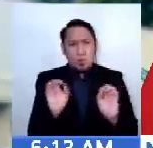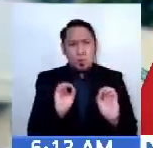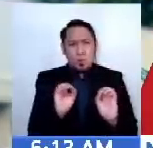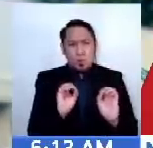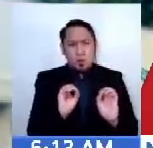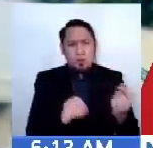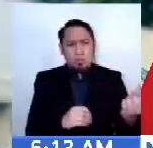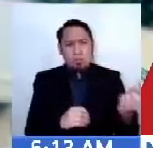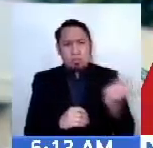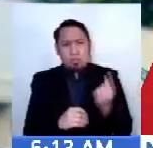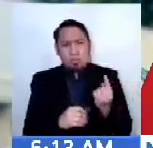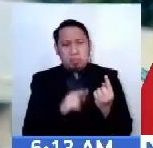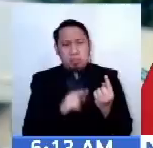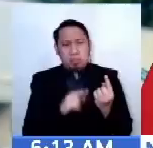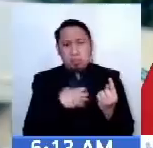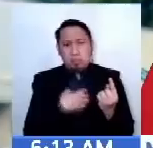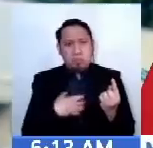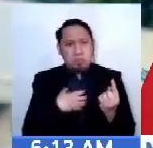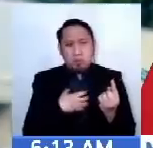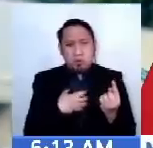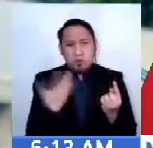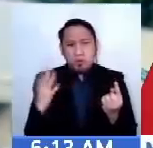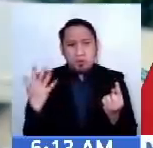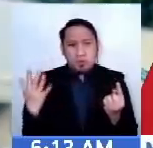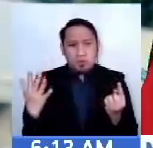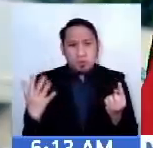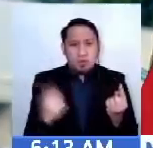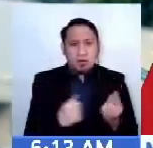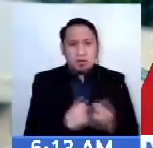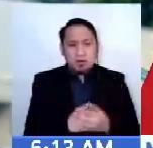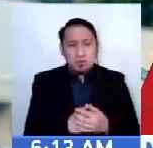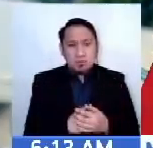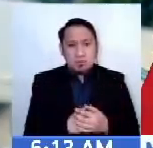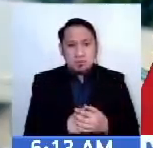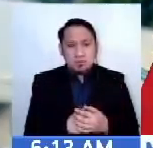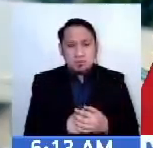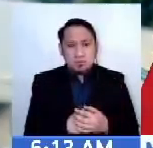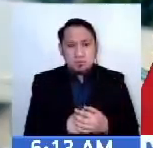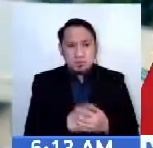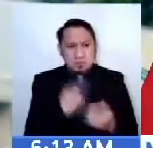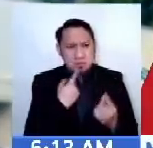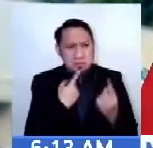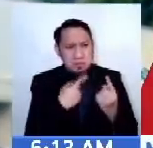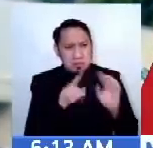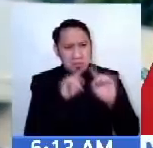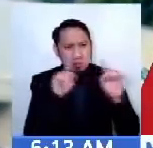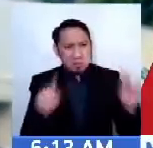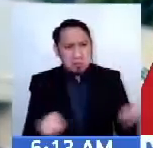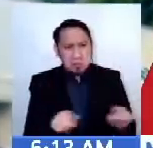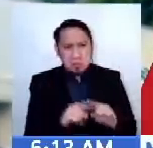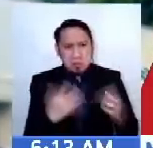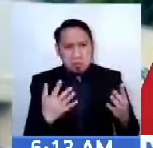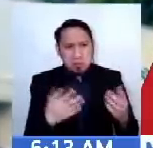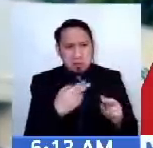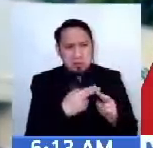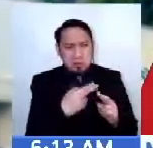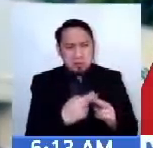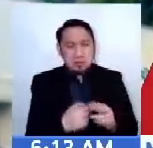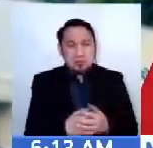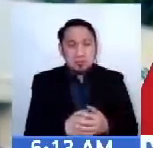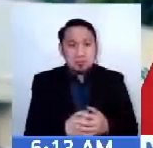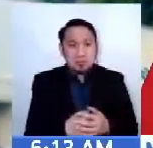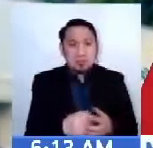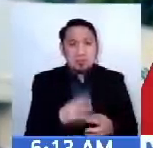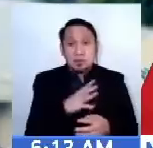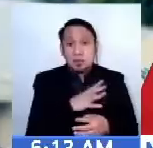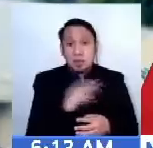kanila upang magsabi na yung balota nila ay walang pangalan ng kandidato na nabanggit. At the same time, para po sa kaala